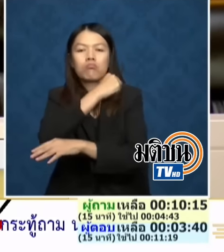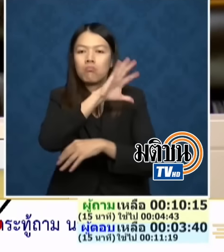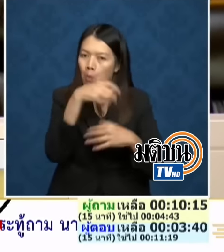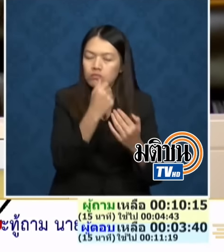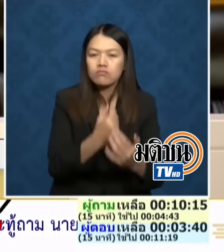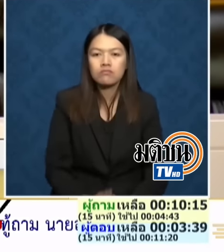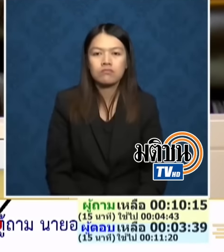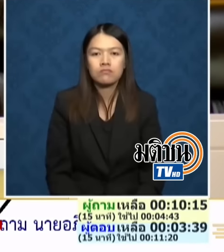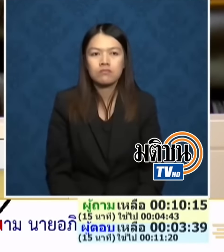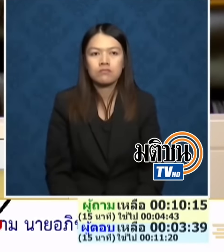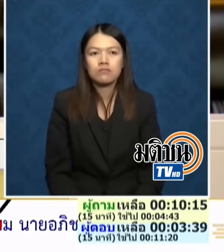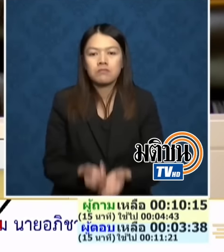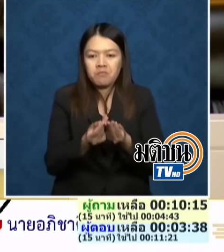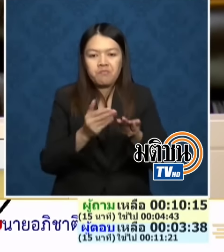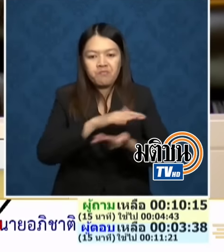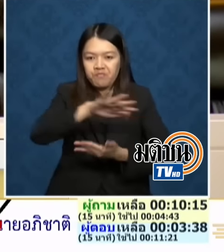และขณะเดยวกัพื้ที่ตรงนี้